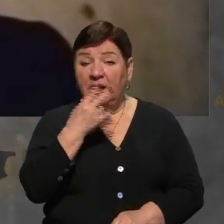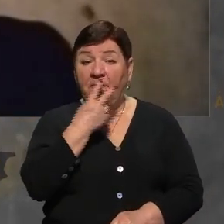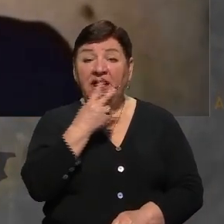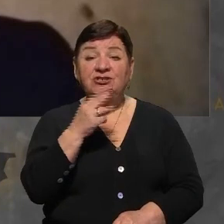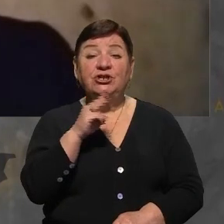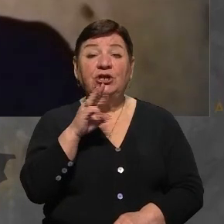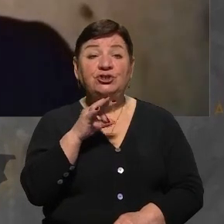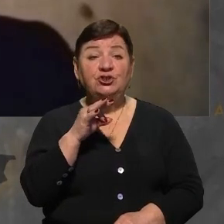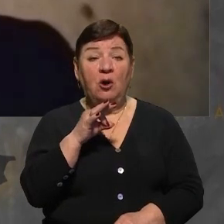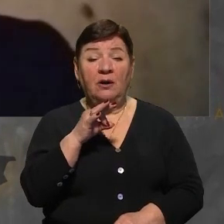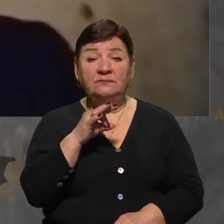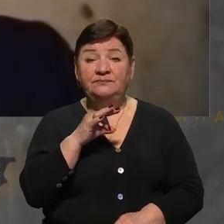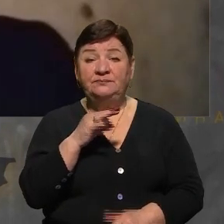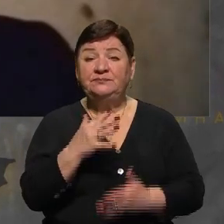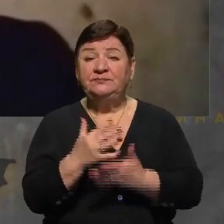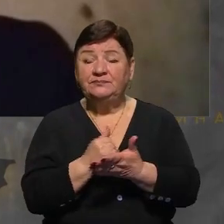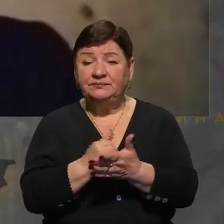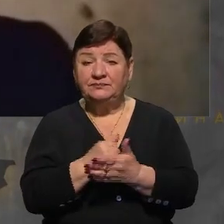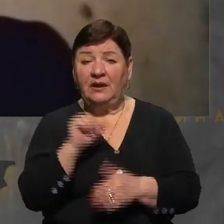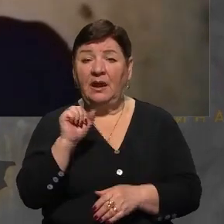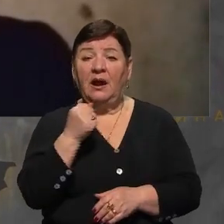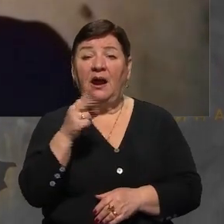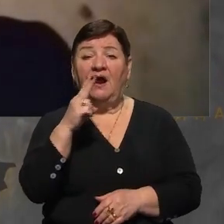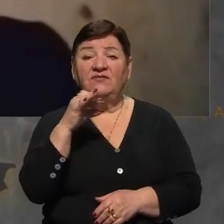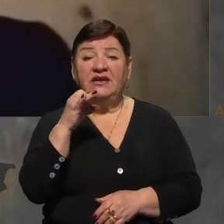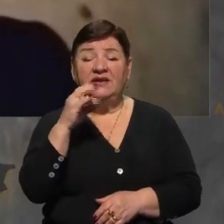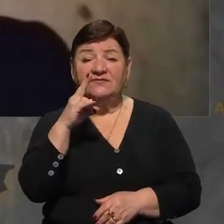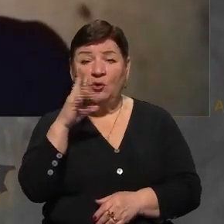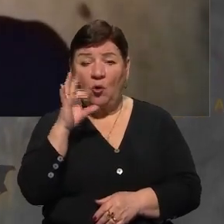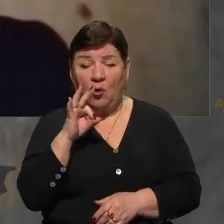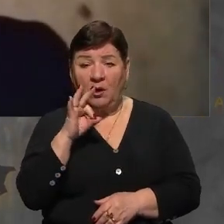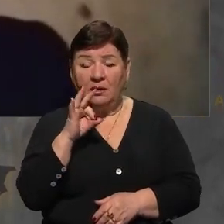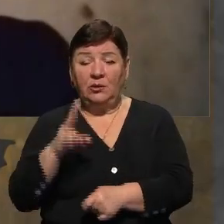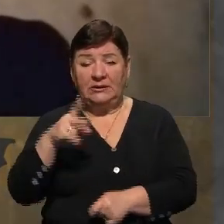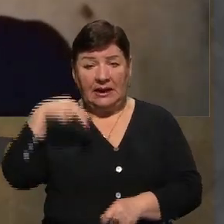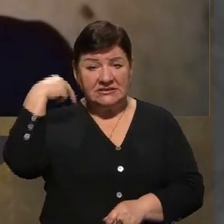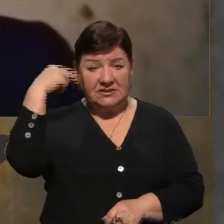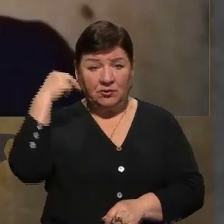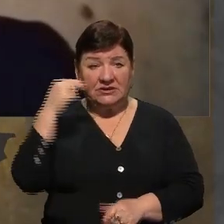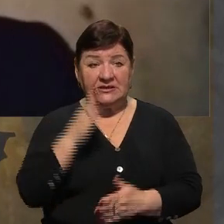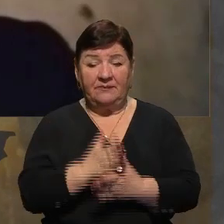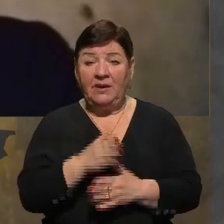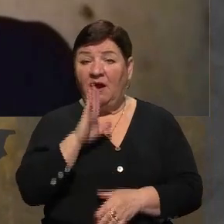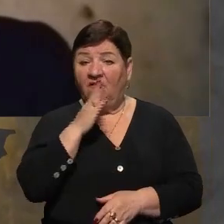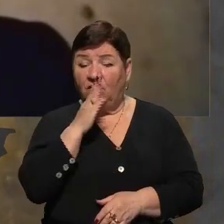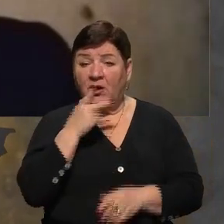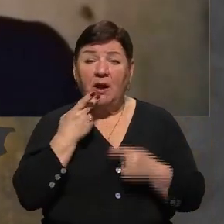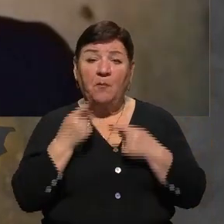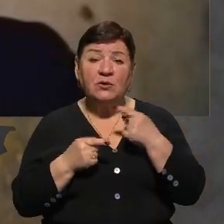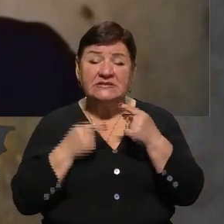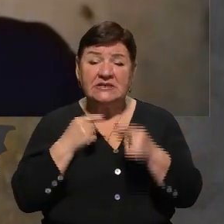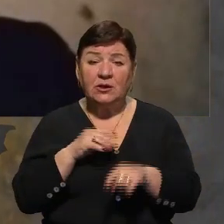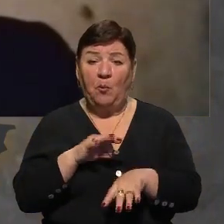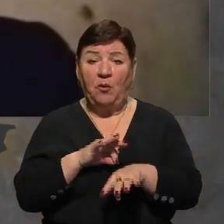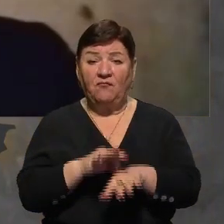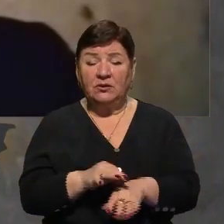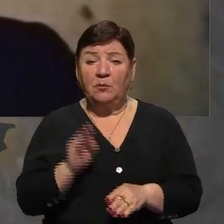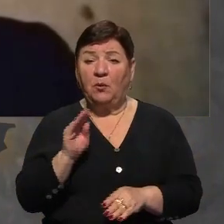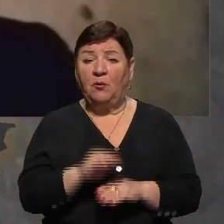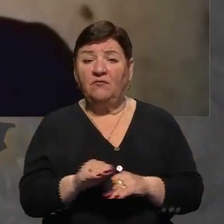що резерви із Авдіївського напрямку перекидають зараз на Запорізький? Ворог постійно проводить поповнення